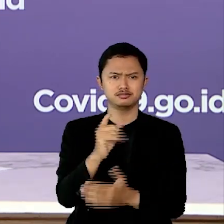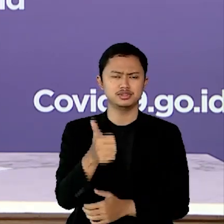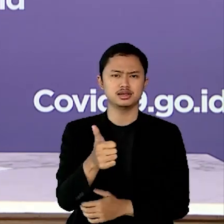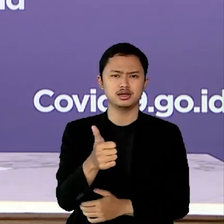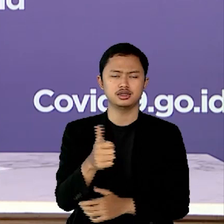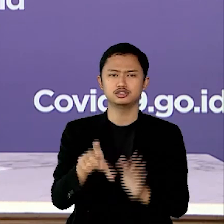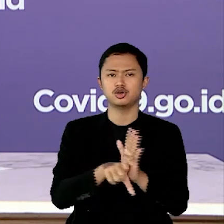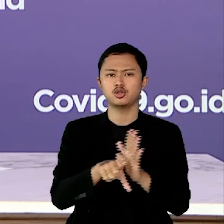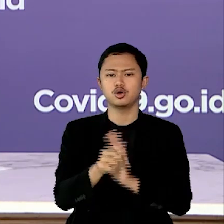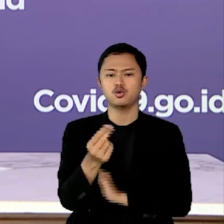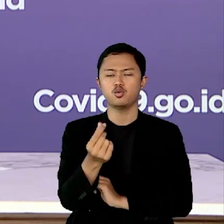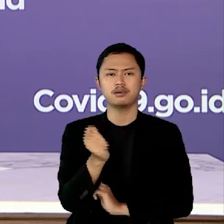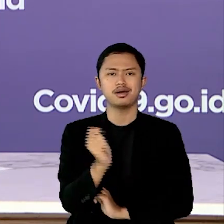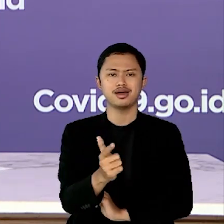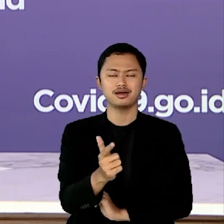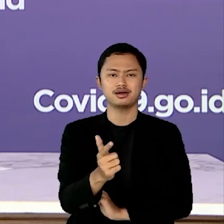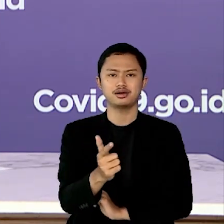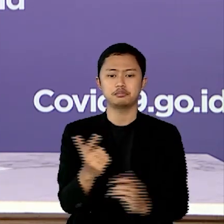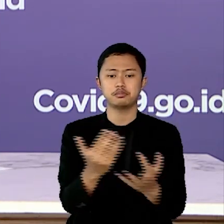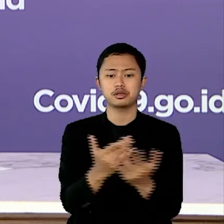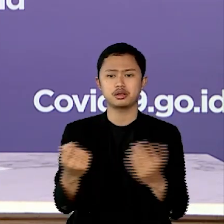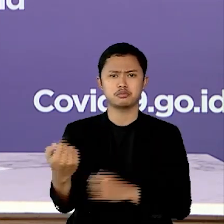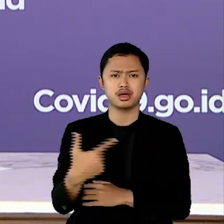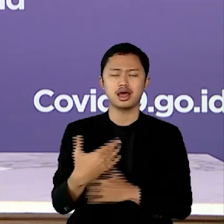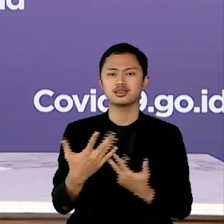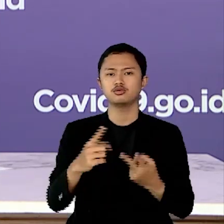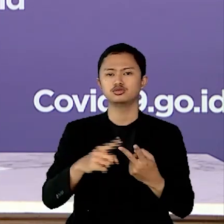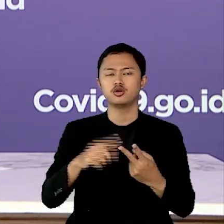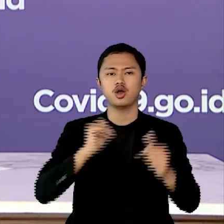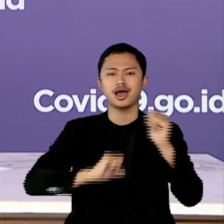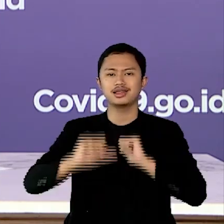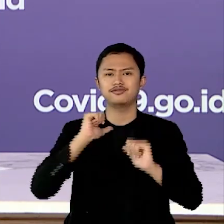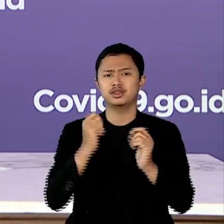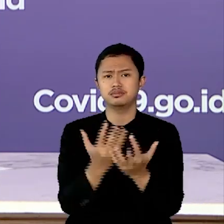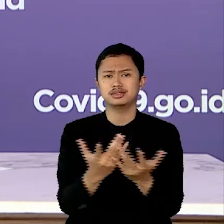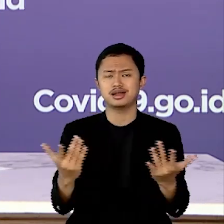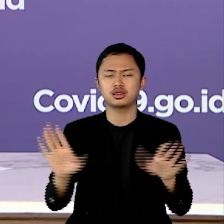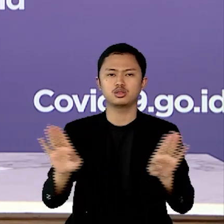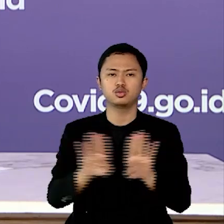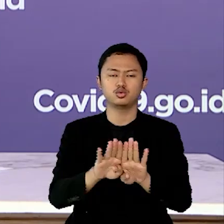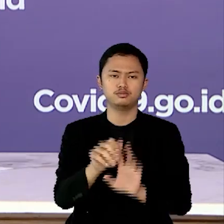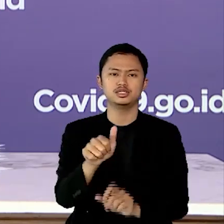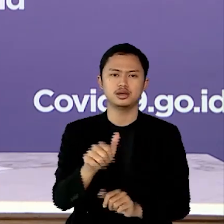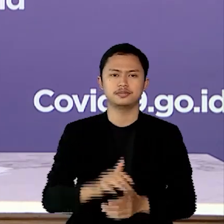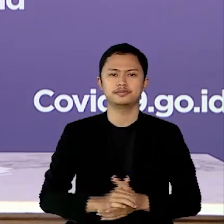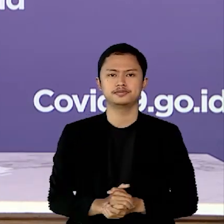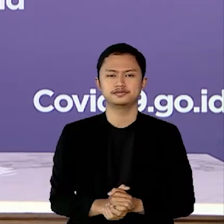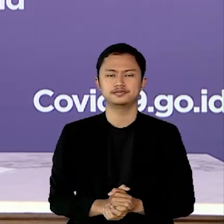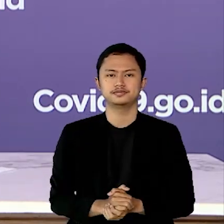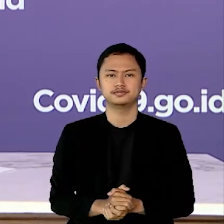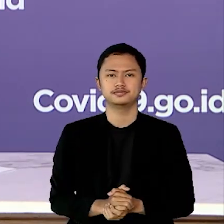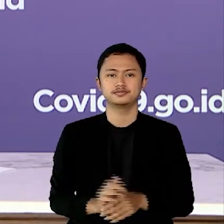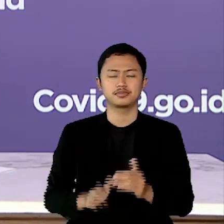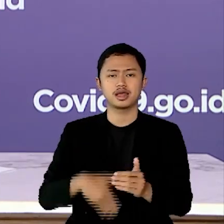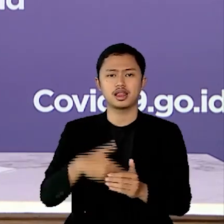baik denda kepada masyarakat hingga penutupan sementara lokasi yang melanggar protokol kesehatan